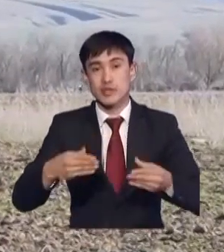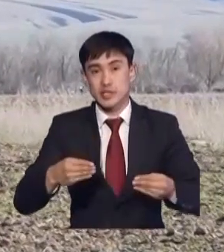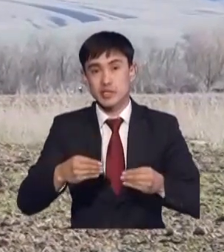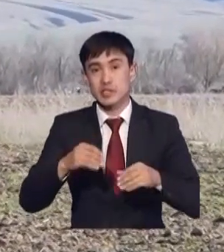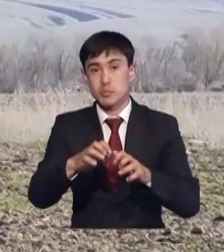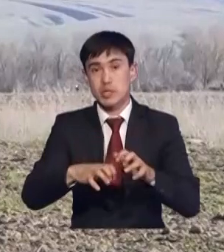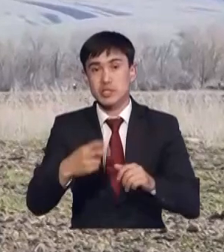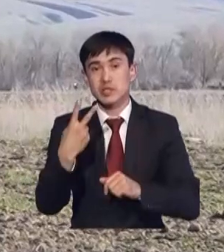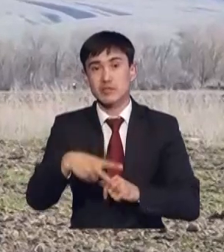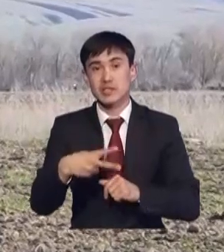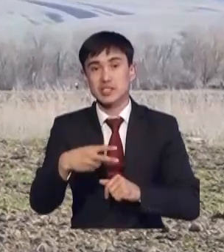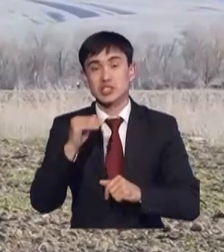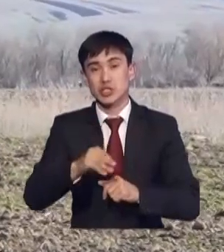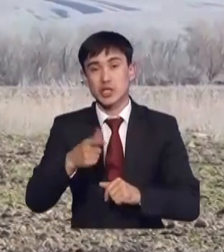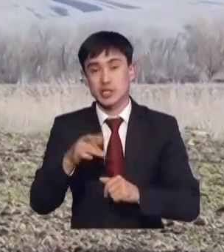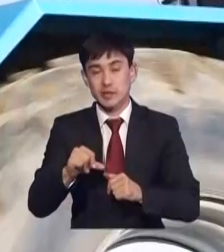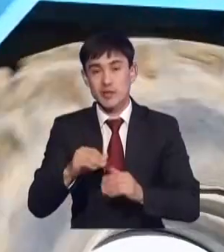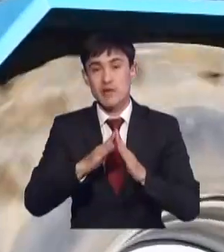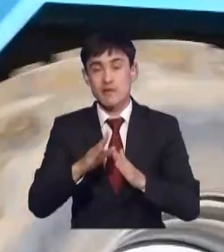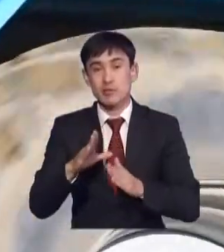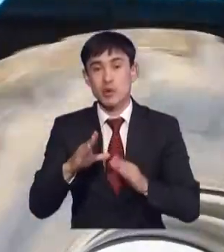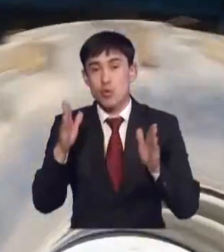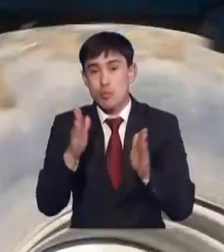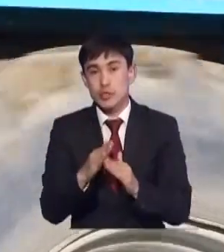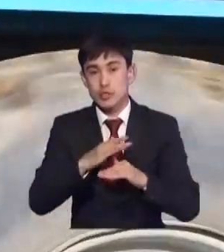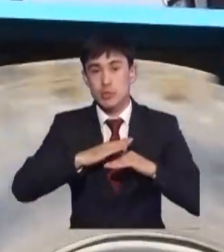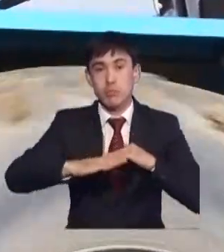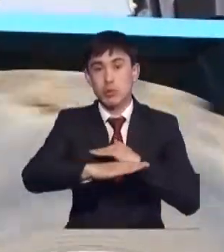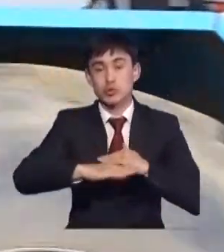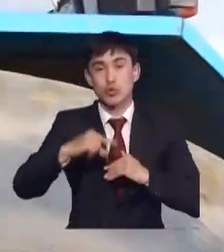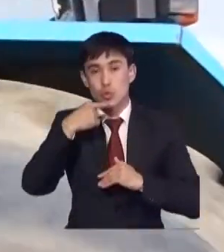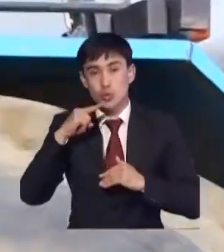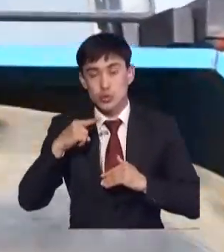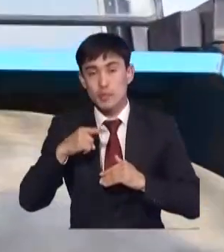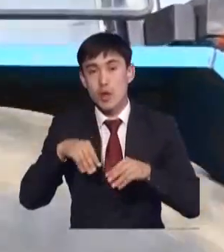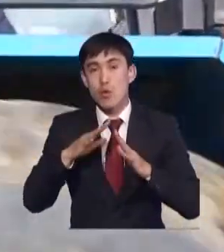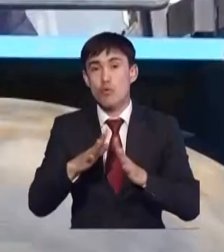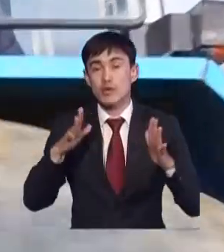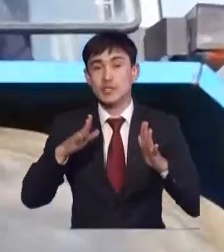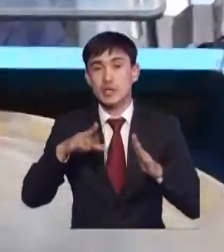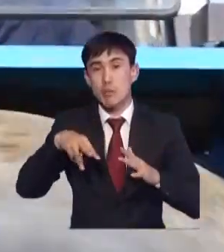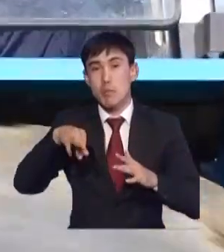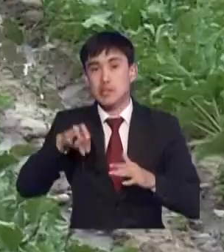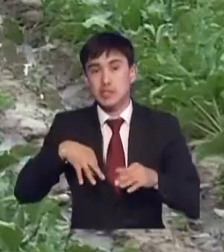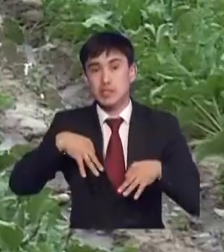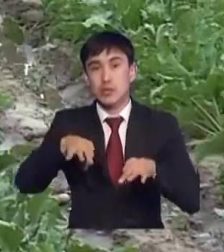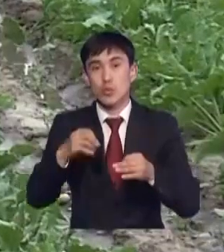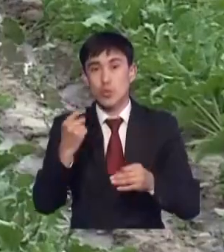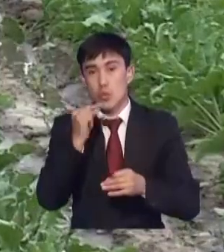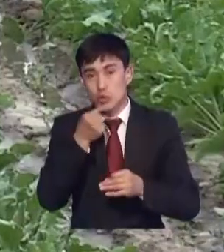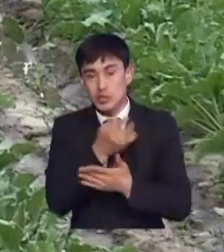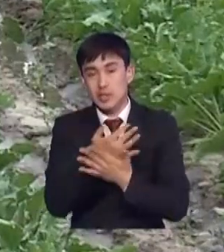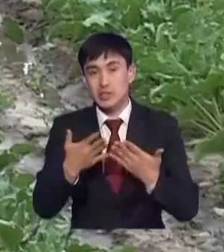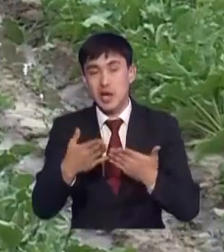20.000 геров стоит также отметить что фермеры уменьшили площади под кукурузу и увеличили посевы подсолнечника и масленичных Бобов А вот под